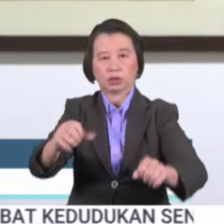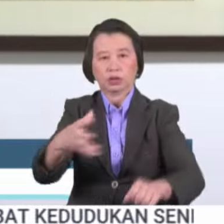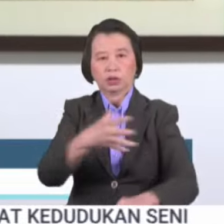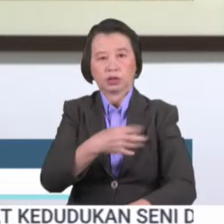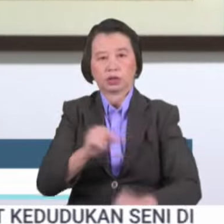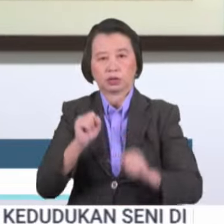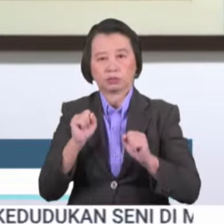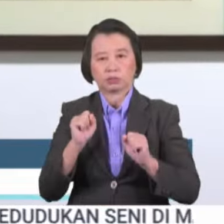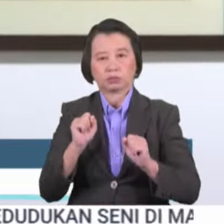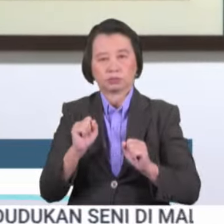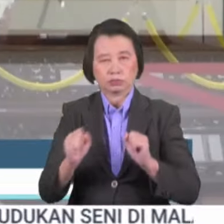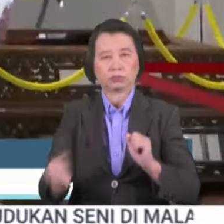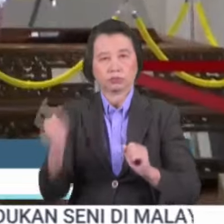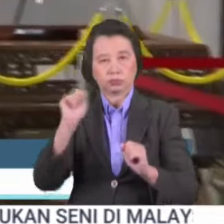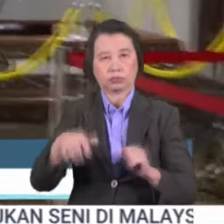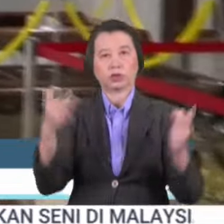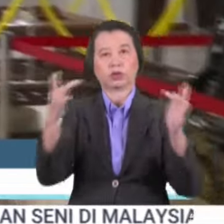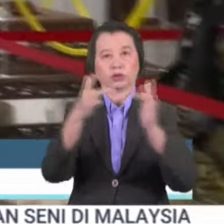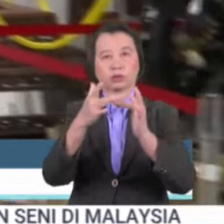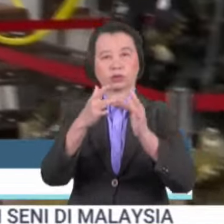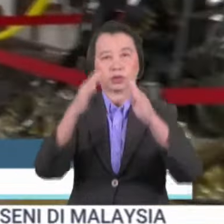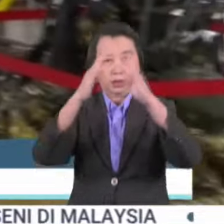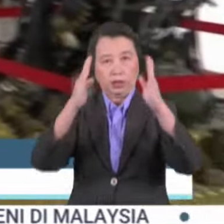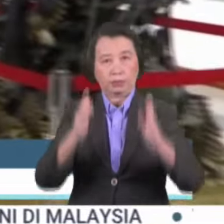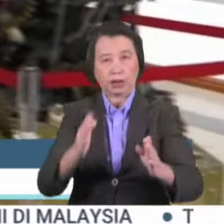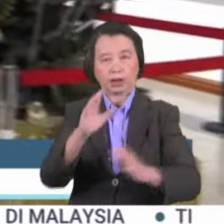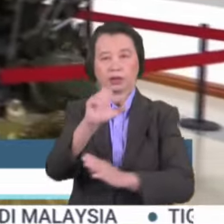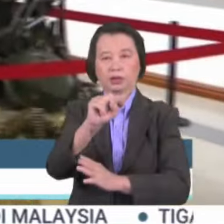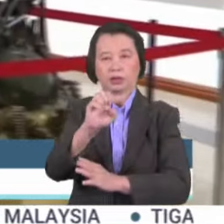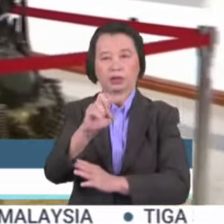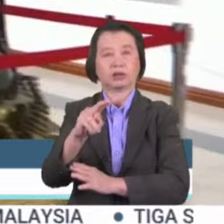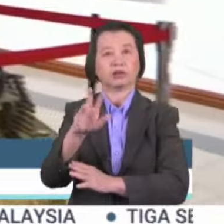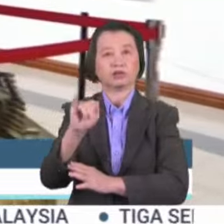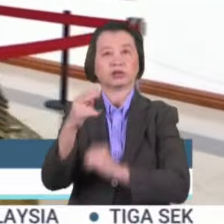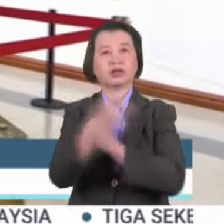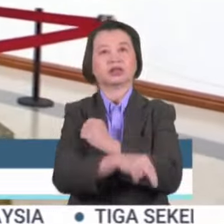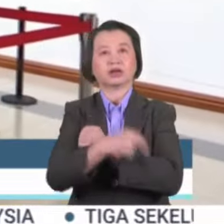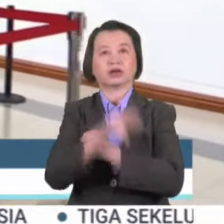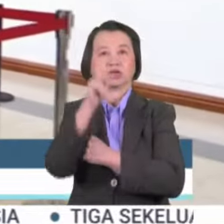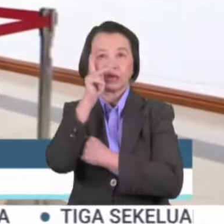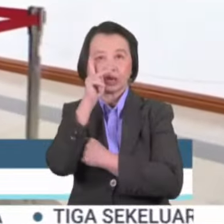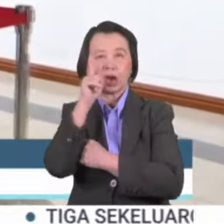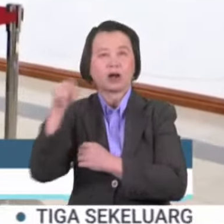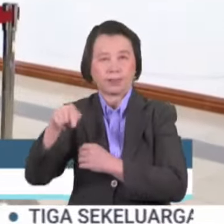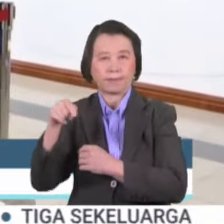boleh kita hubungilah Balai Seni Negeri dan juga kita akan